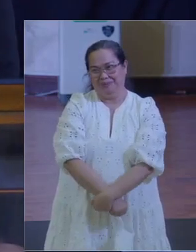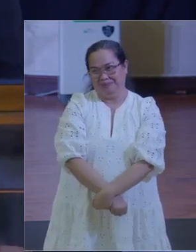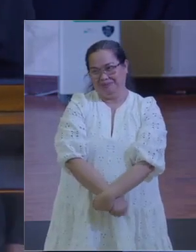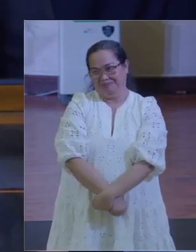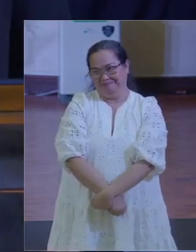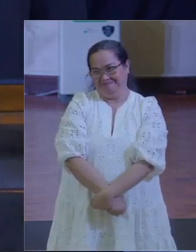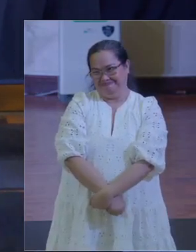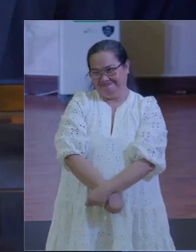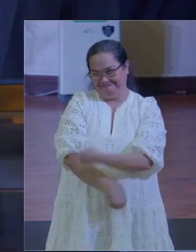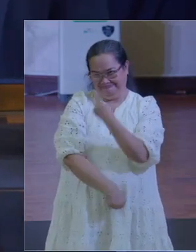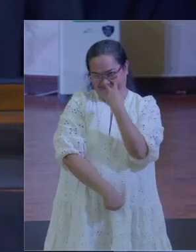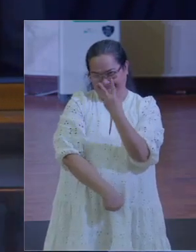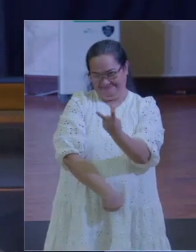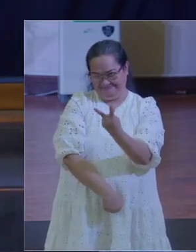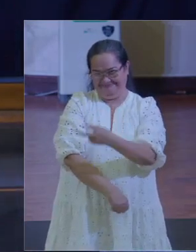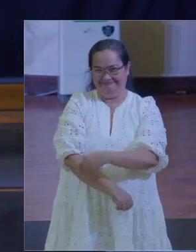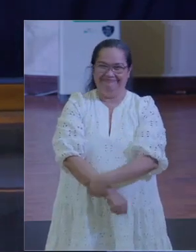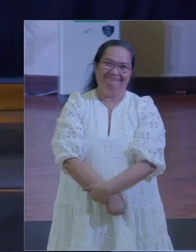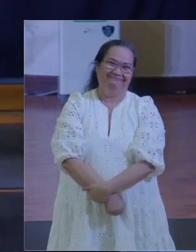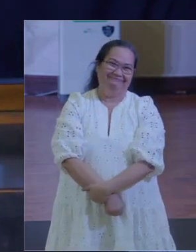Look at this.